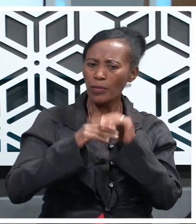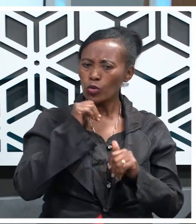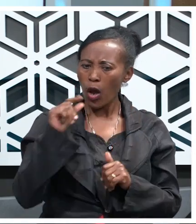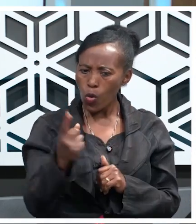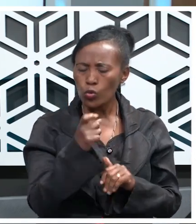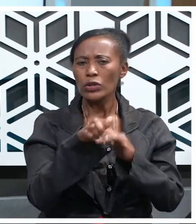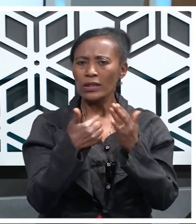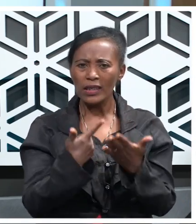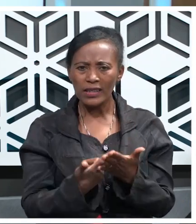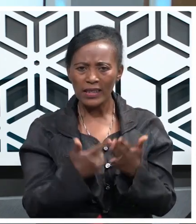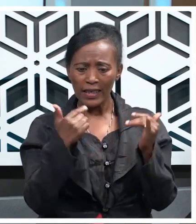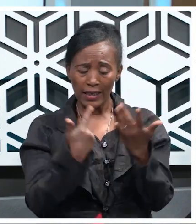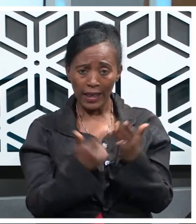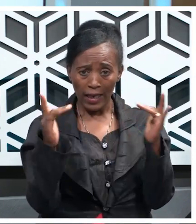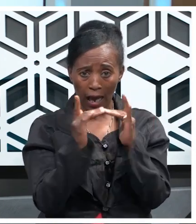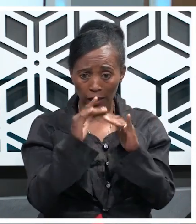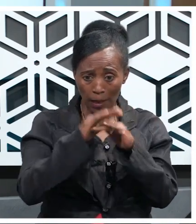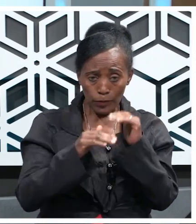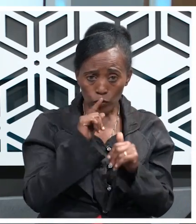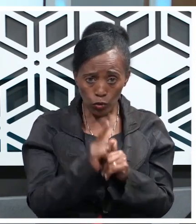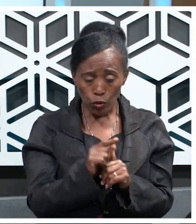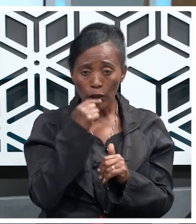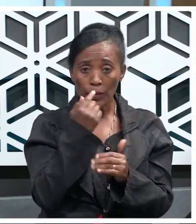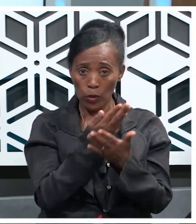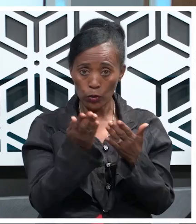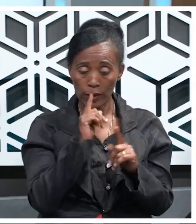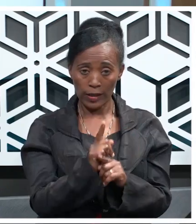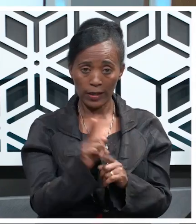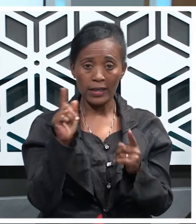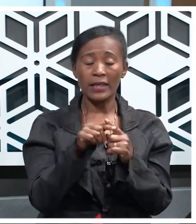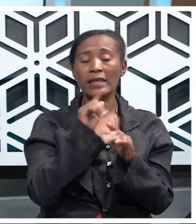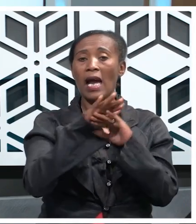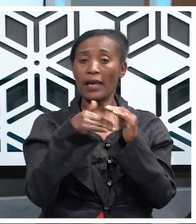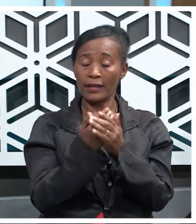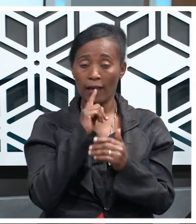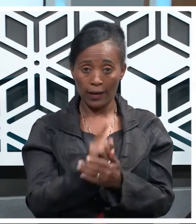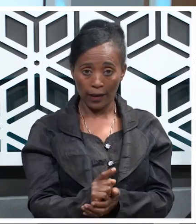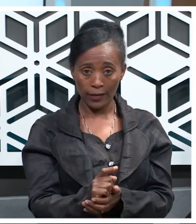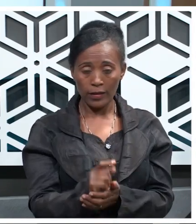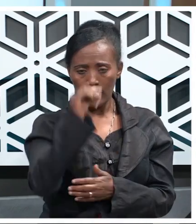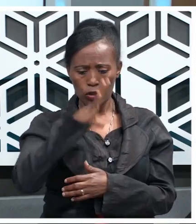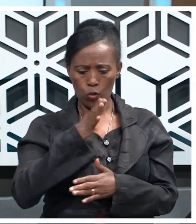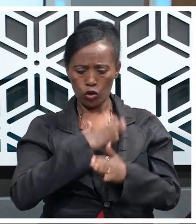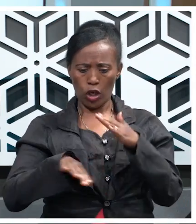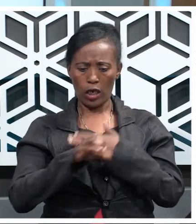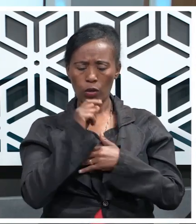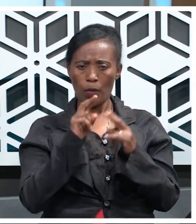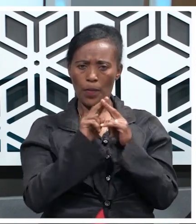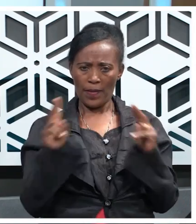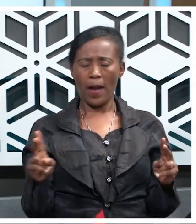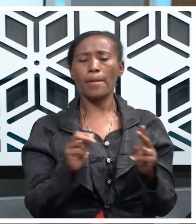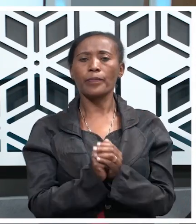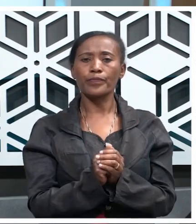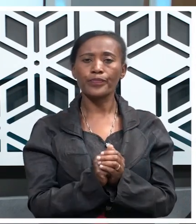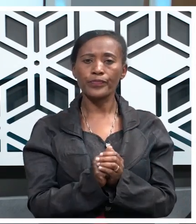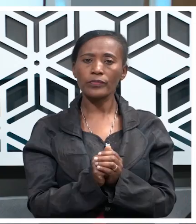ያልሆኑ አልጋዎች አሉ። ስለዚህ አጀስቴብል ወደ ሆኑ ሚሉ ከፍ ሚሉ እንደ ጉዳቱ አይነት ሰዎች አካል ጉዳተኛ ይመጣ